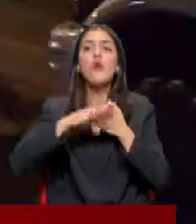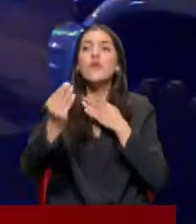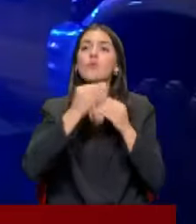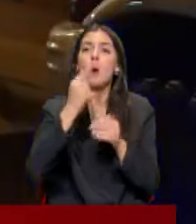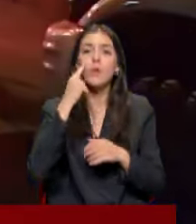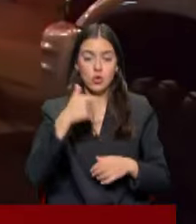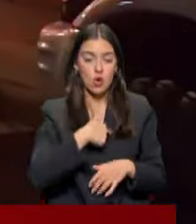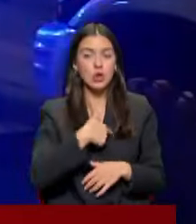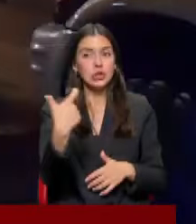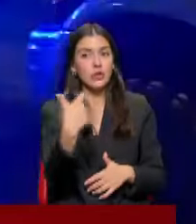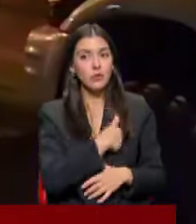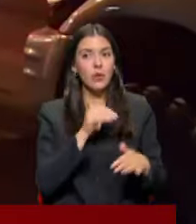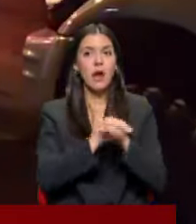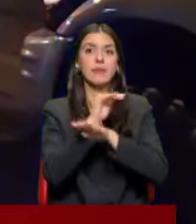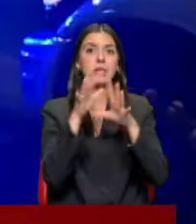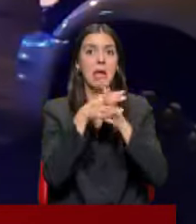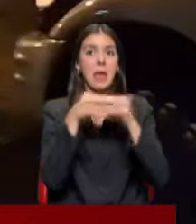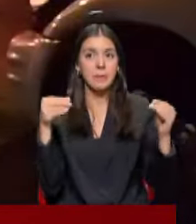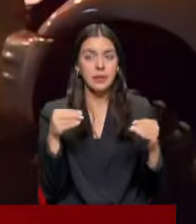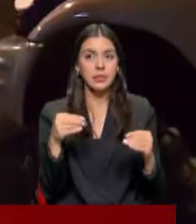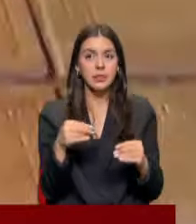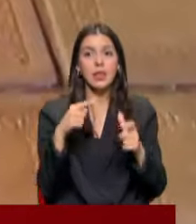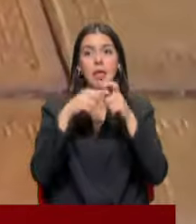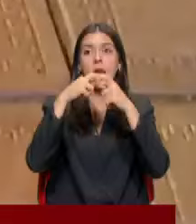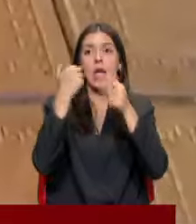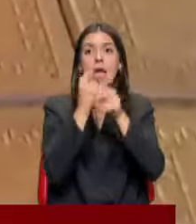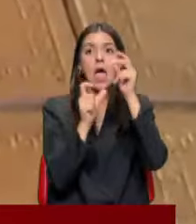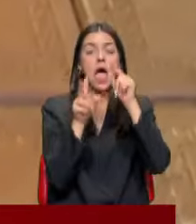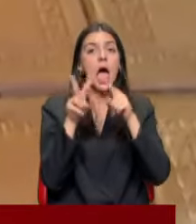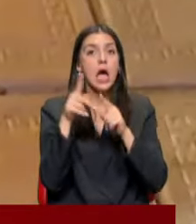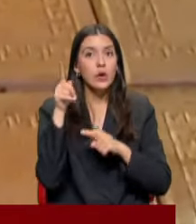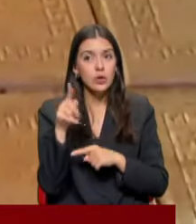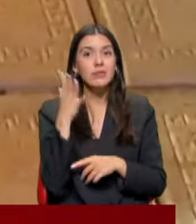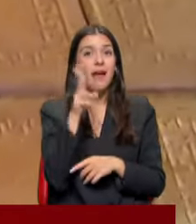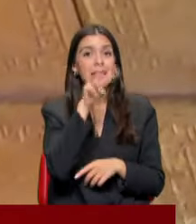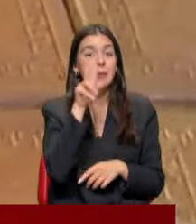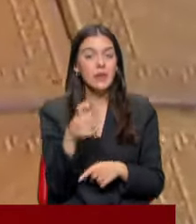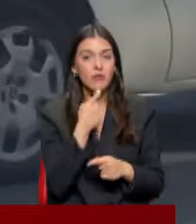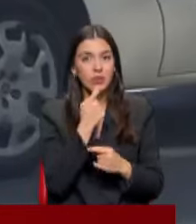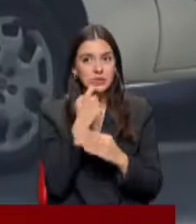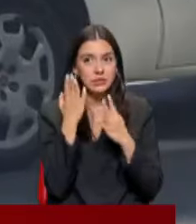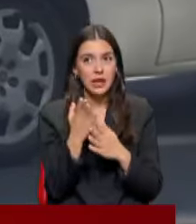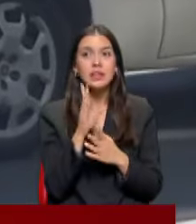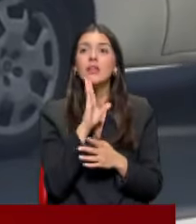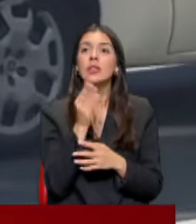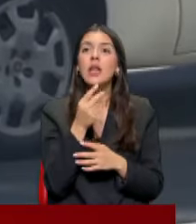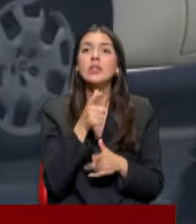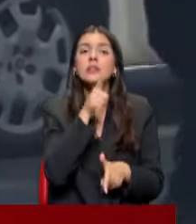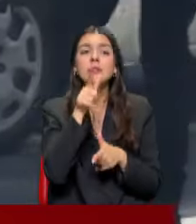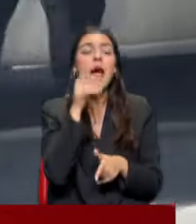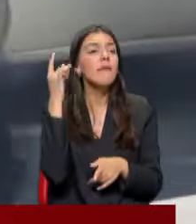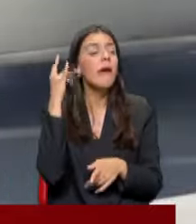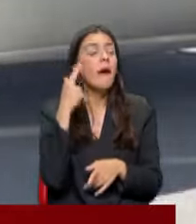ederken göğsünden vuruldu, hayatını kaybetti. Ergün Mehmetcan D. henüz 22 yaşındaydı. Gençlerin gürültü